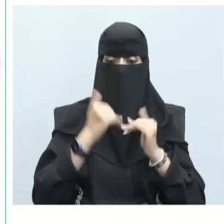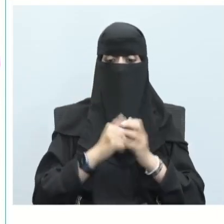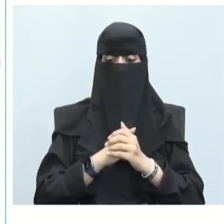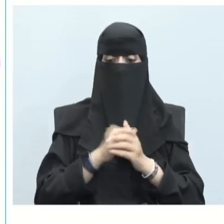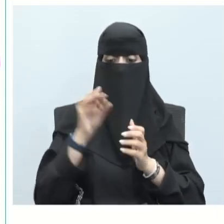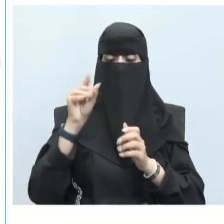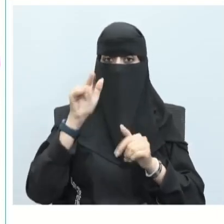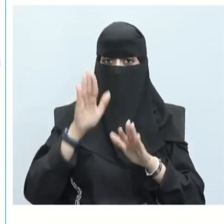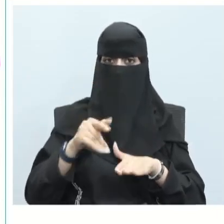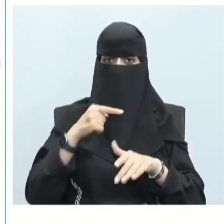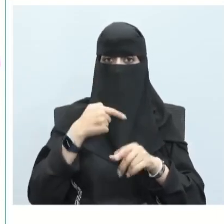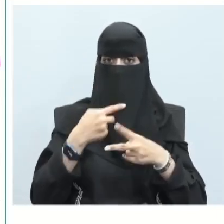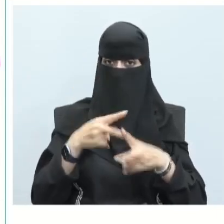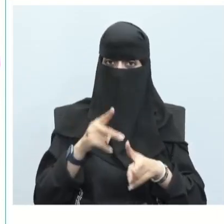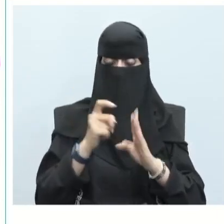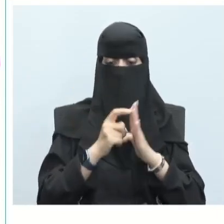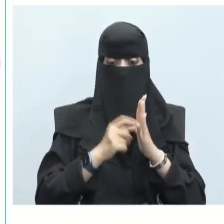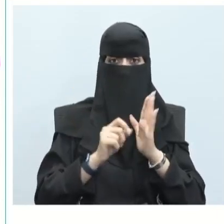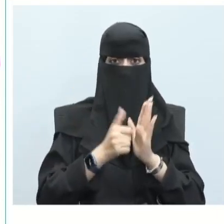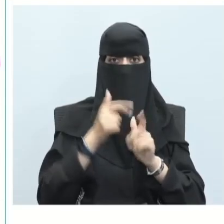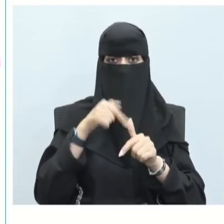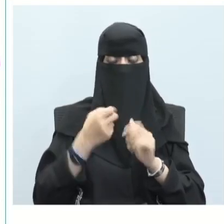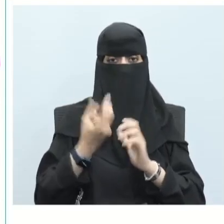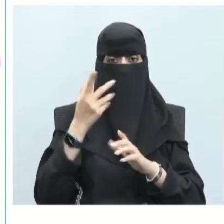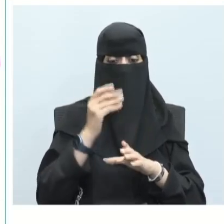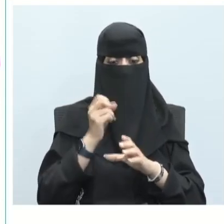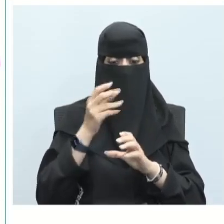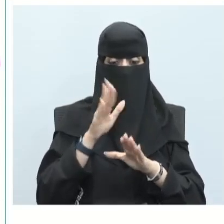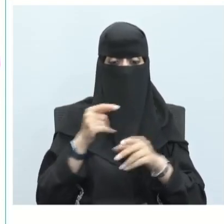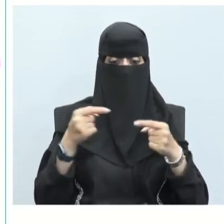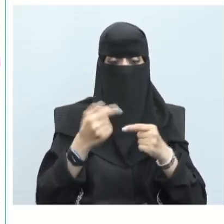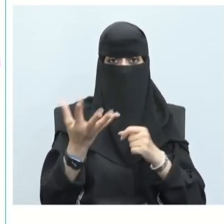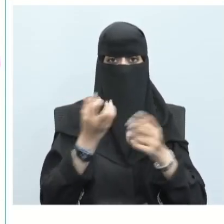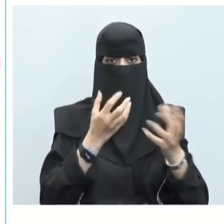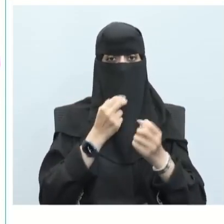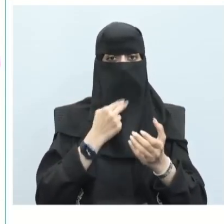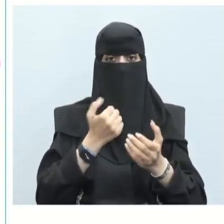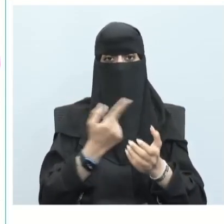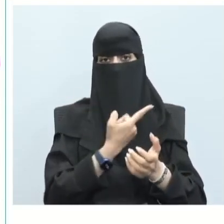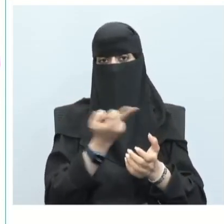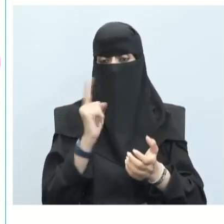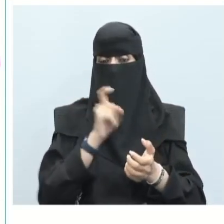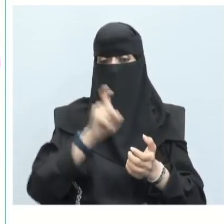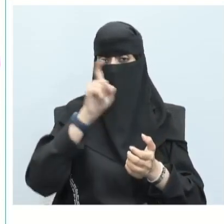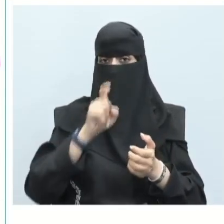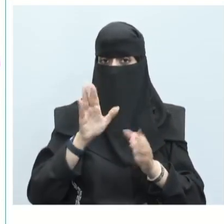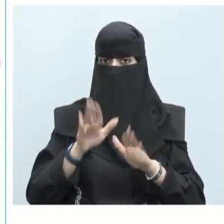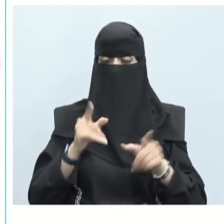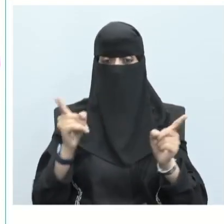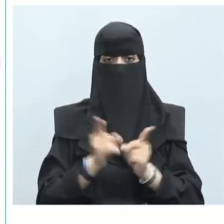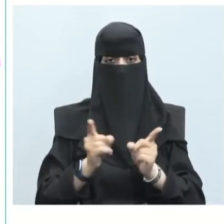تليها هل تؤيد النظام الجديد للشركه الذي يجلب الخير للجميع وهذا السؤال